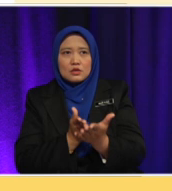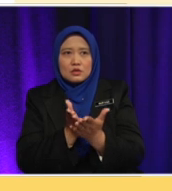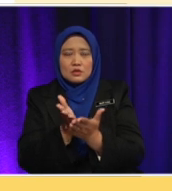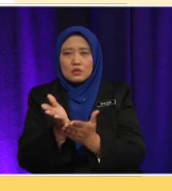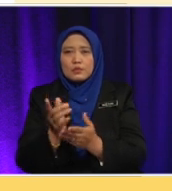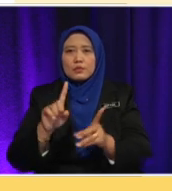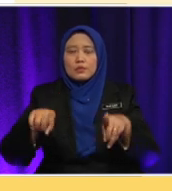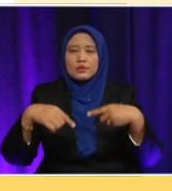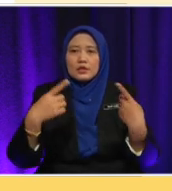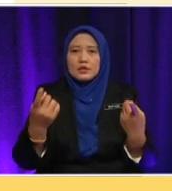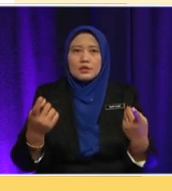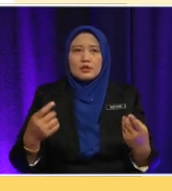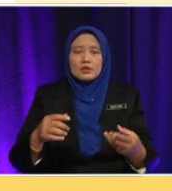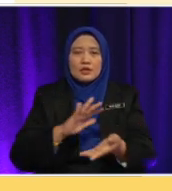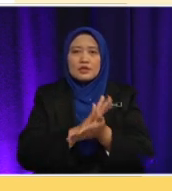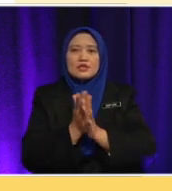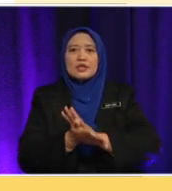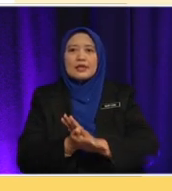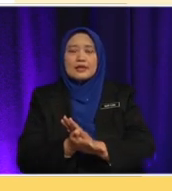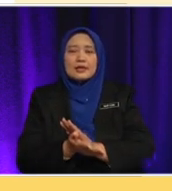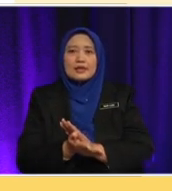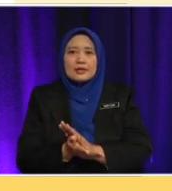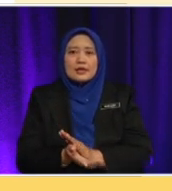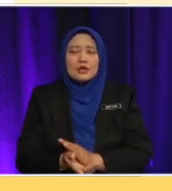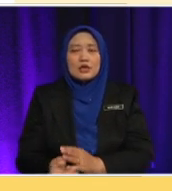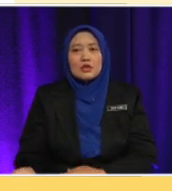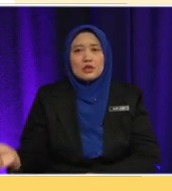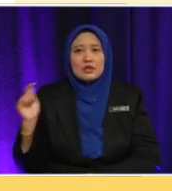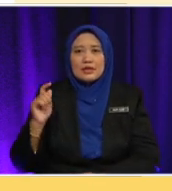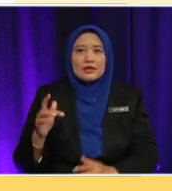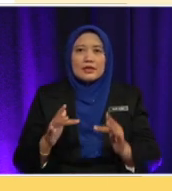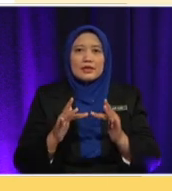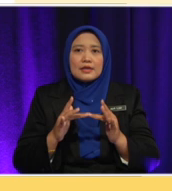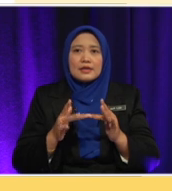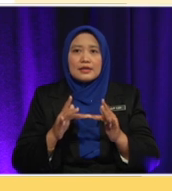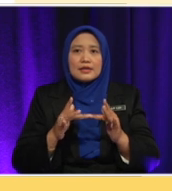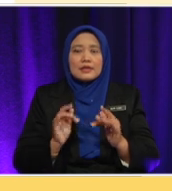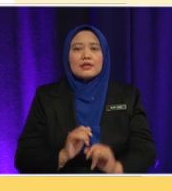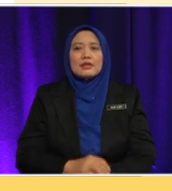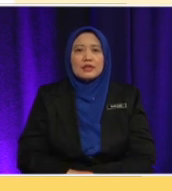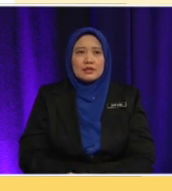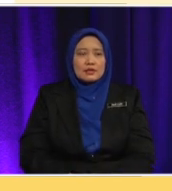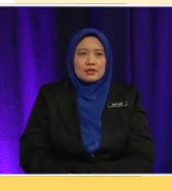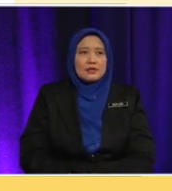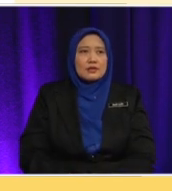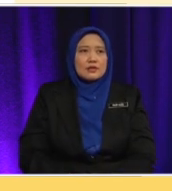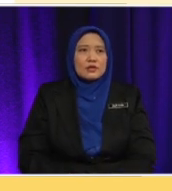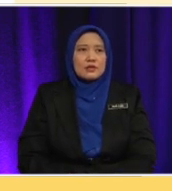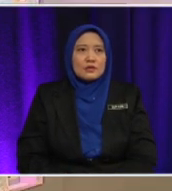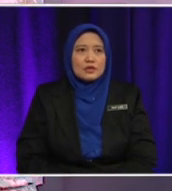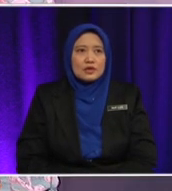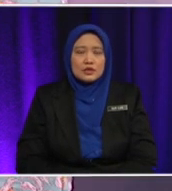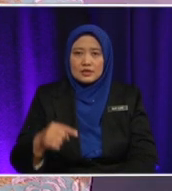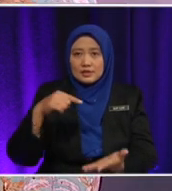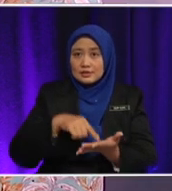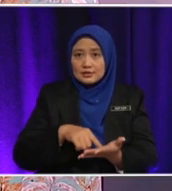penjaranya Oke pintu Swiss ini dia berfungsi sebagai untuk Kawai Berapa banyak isi padu ayam yang masuk ini adalah